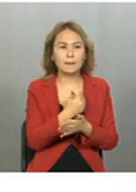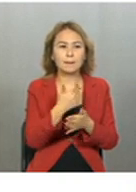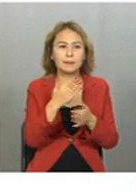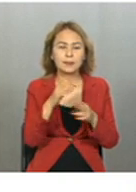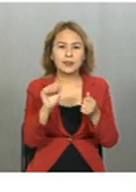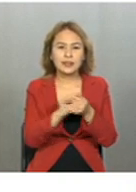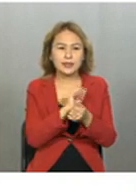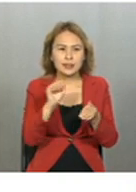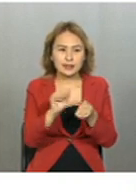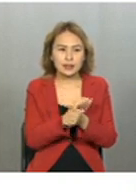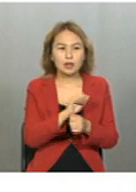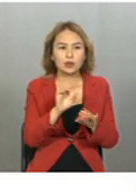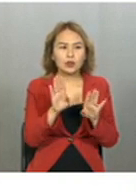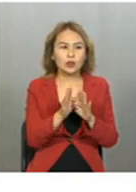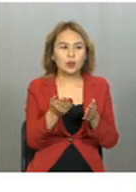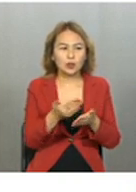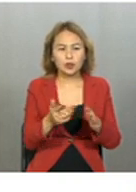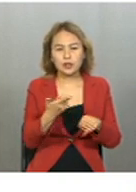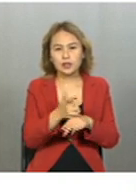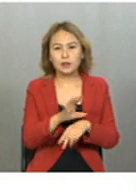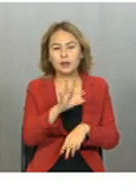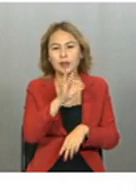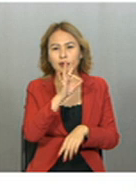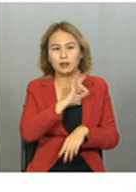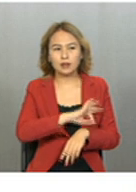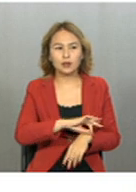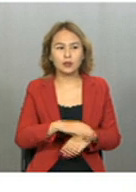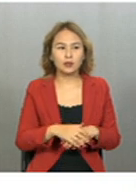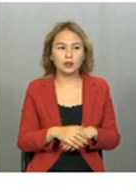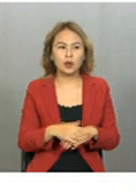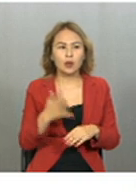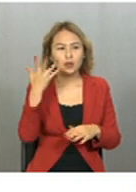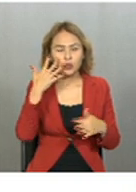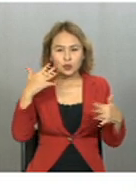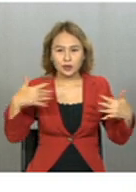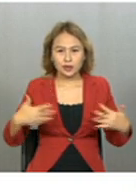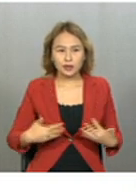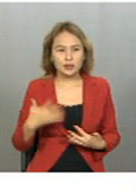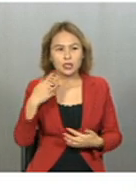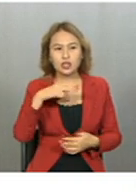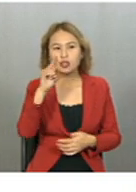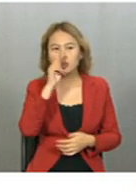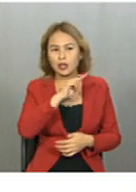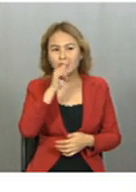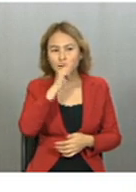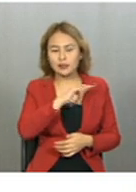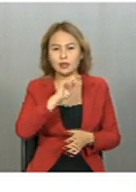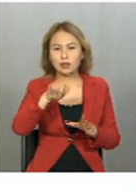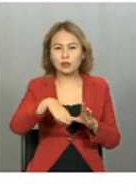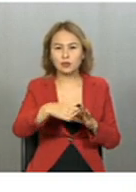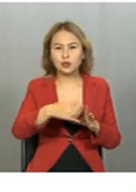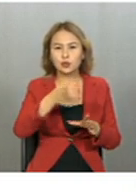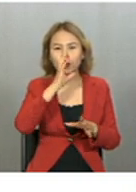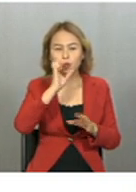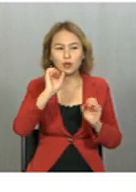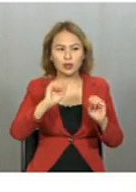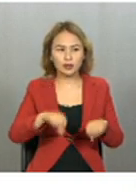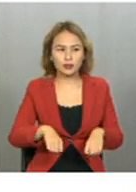кептірілген, тосап түрінде өте пайдалы. Оны суық деген кезде шайға салып ішу